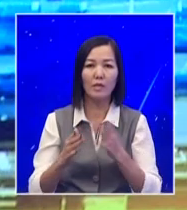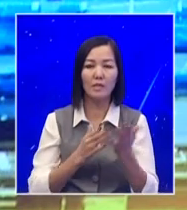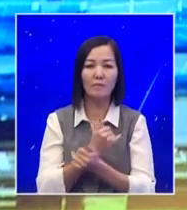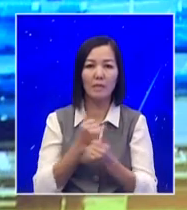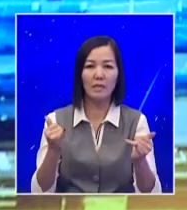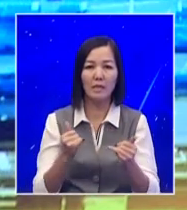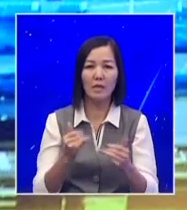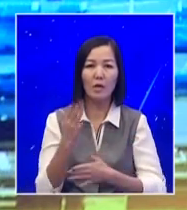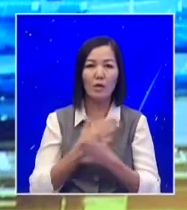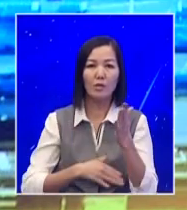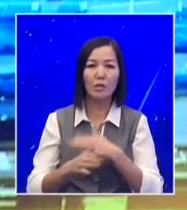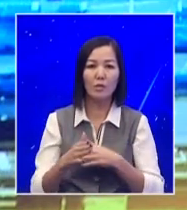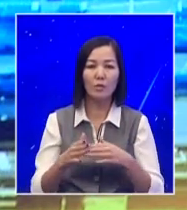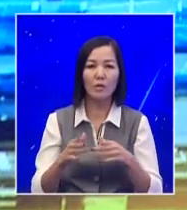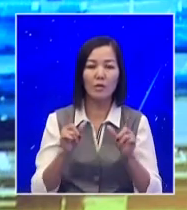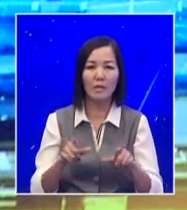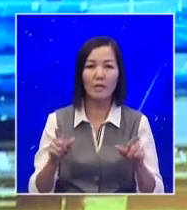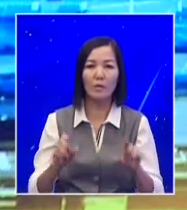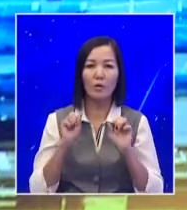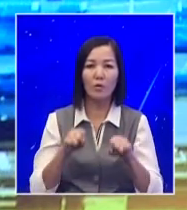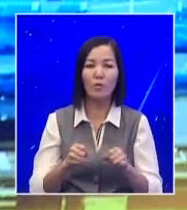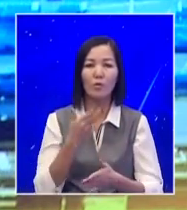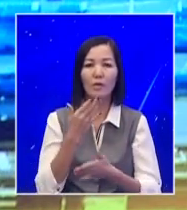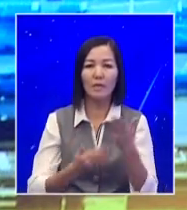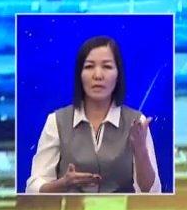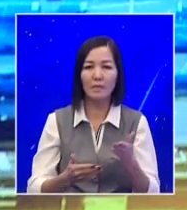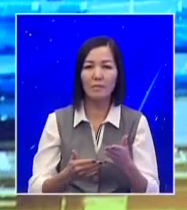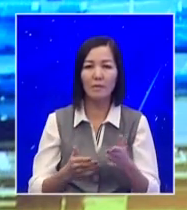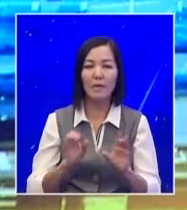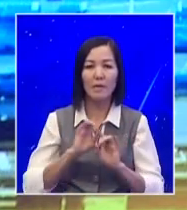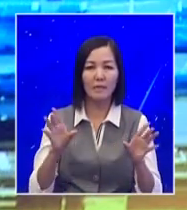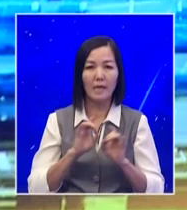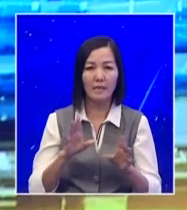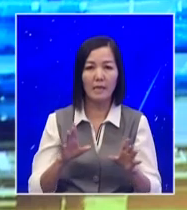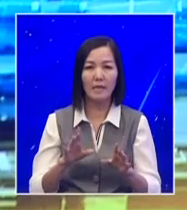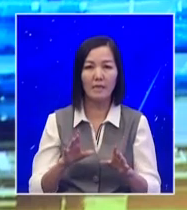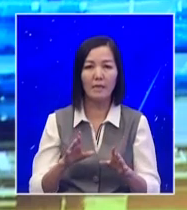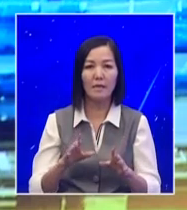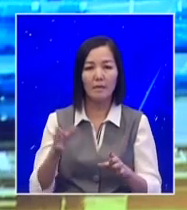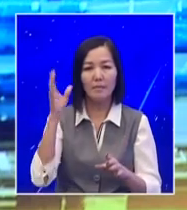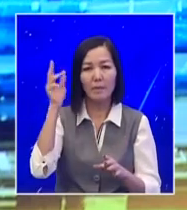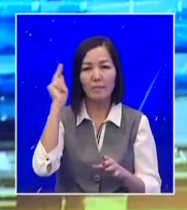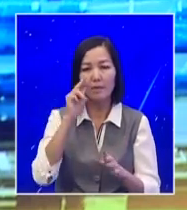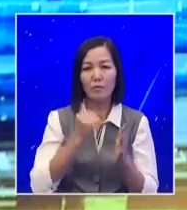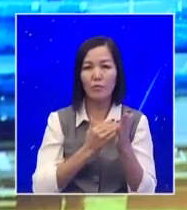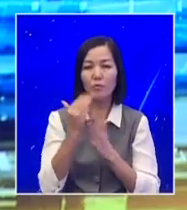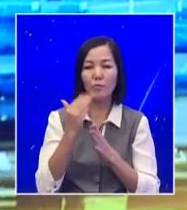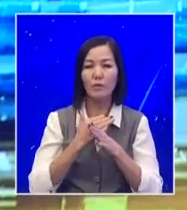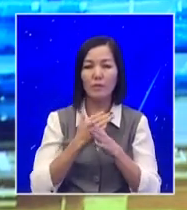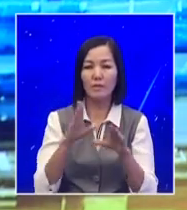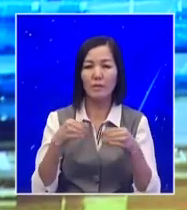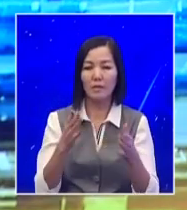етеді. Олар мүмкіндік шектеулі жандарға құқықтық кеңес беріп, методикалық хабарлар дайындайды. Одан бөлек білім біліктерін көтеруге